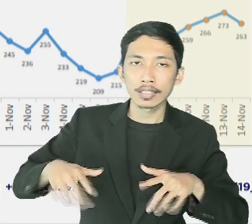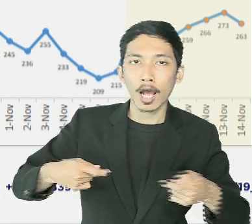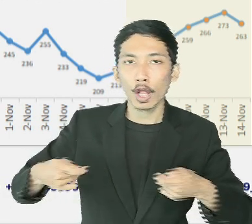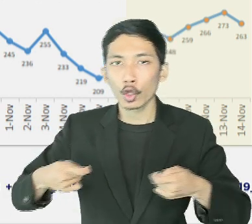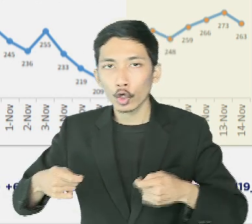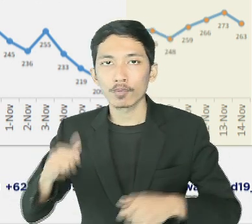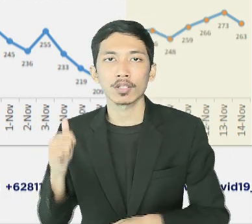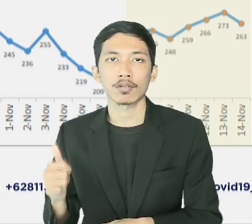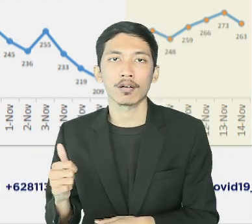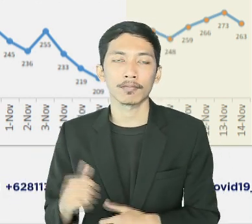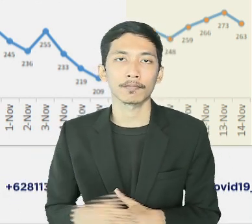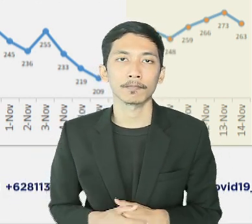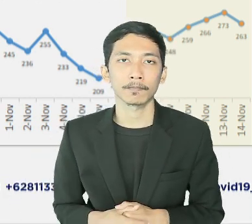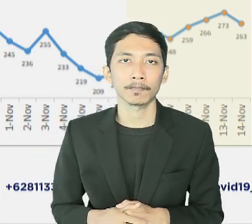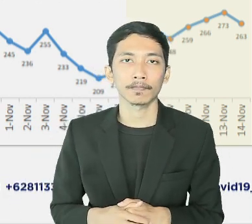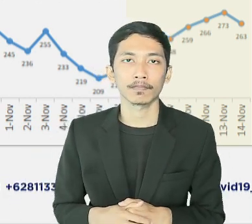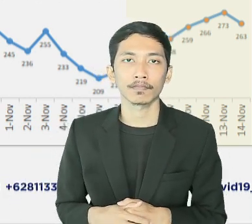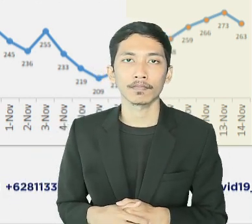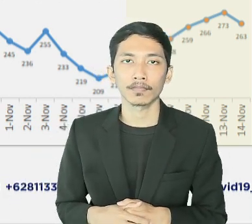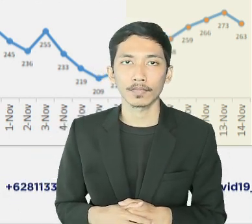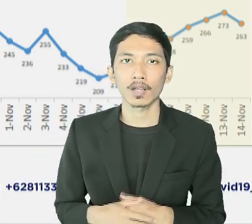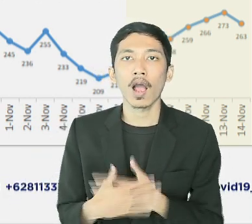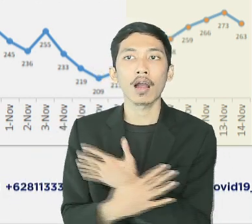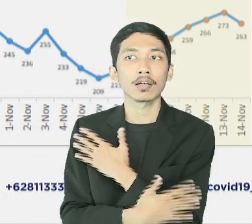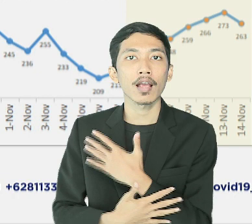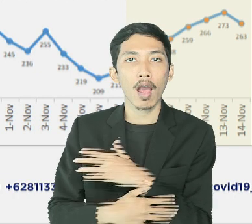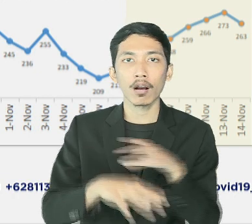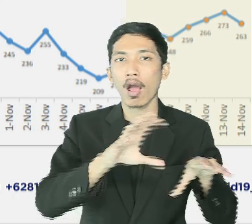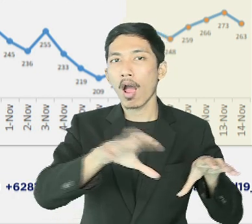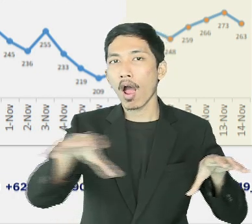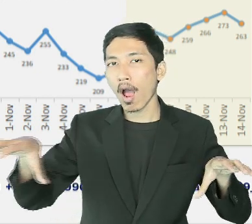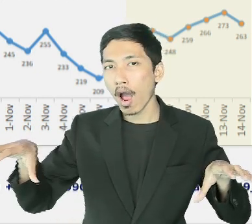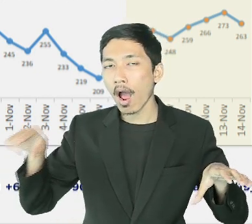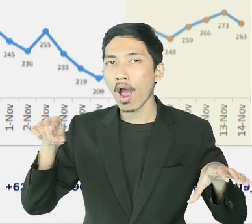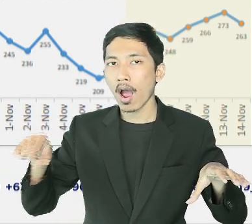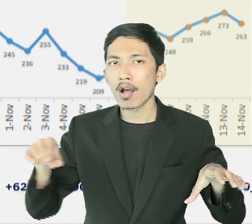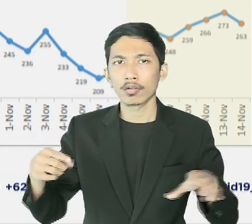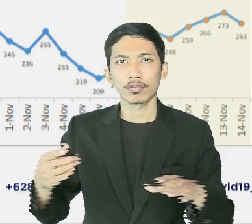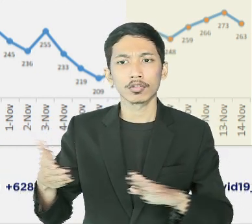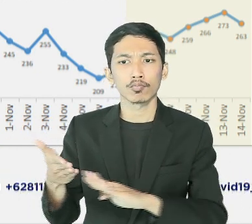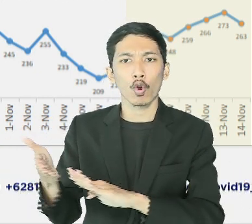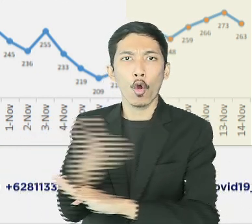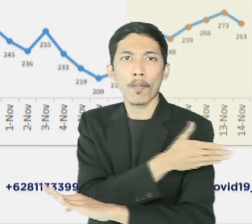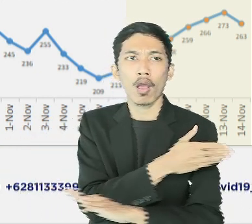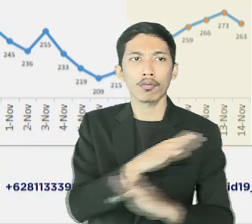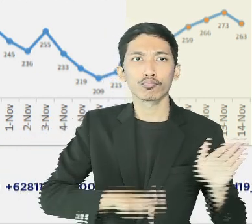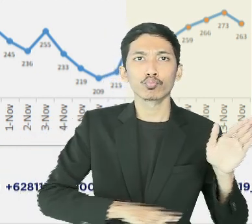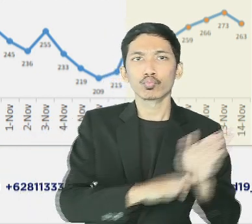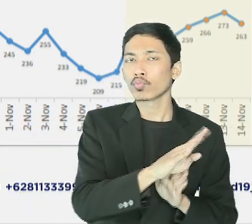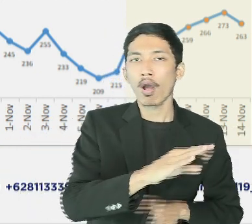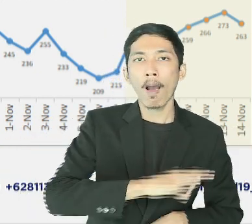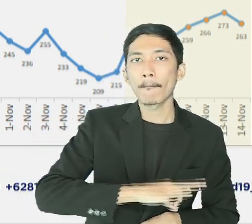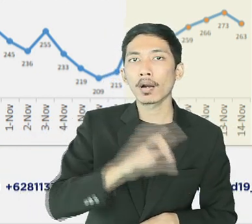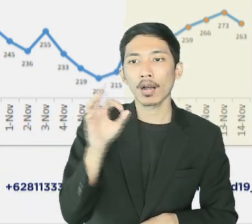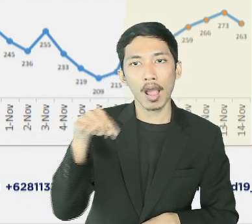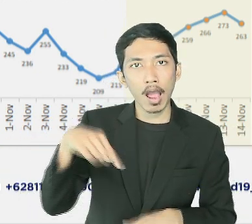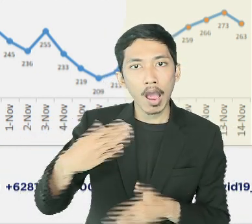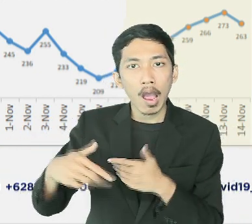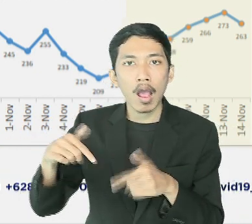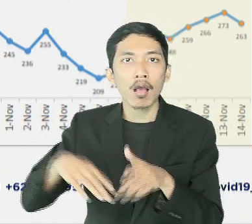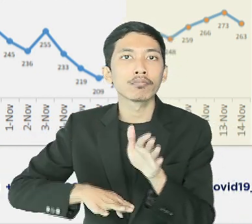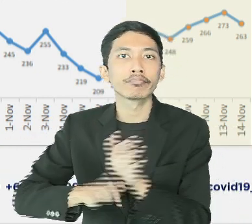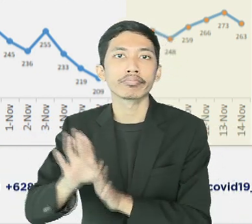tidak lengah. Bahkan negara-negara tersebut sebelumnya tidak pernah mengalami lonjakan kasus selama pandemi,